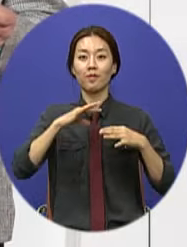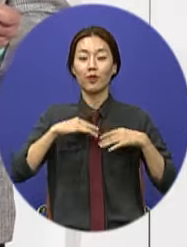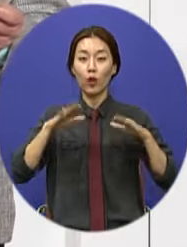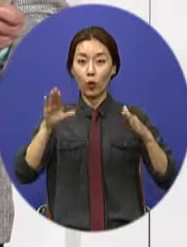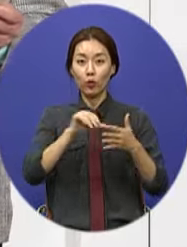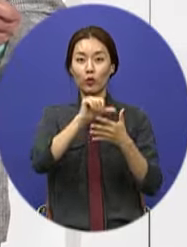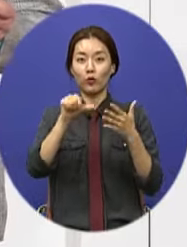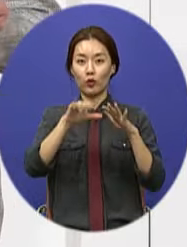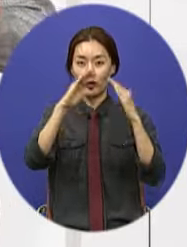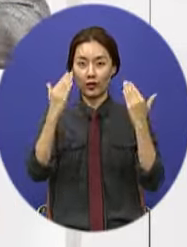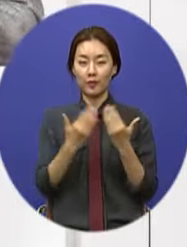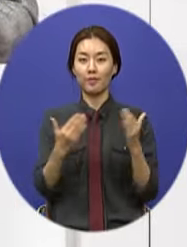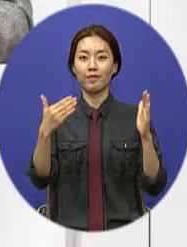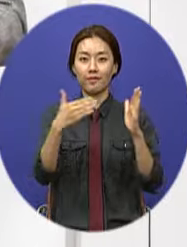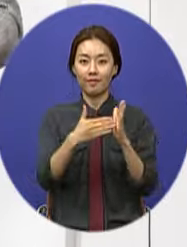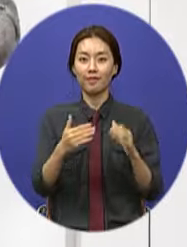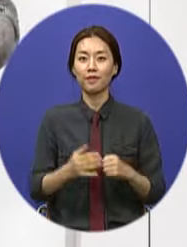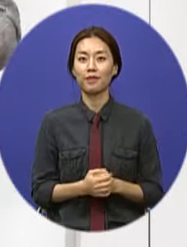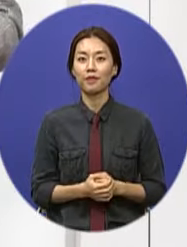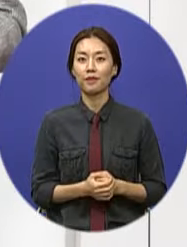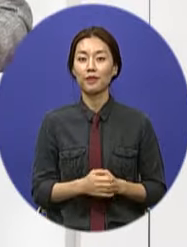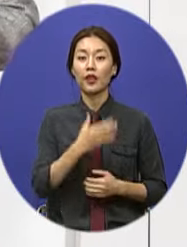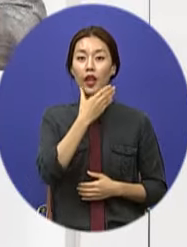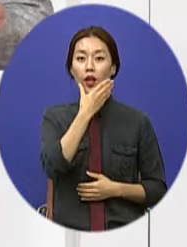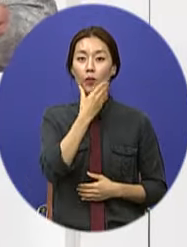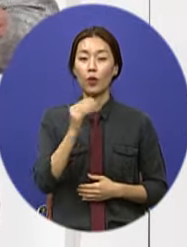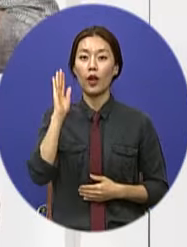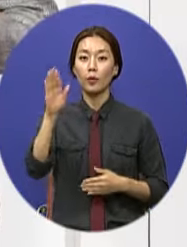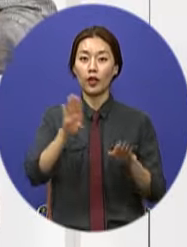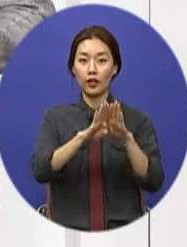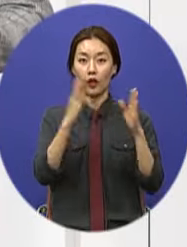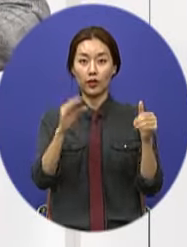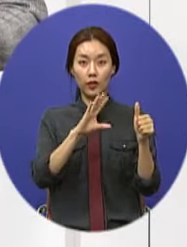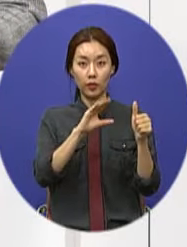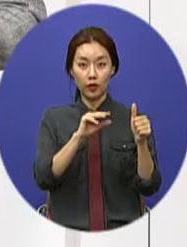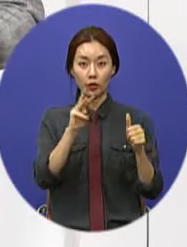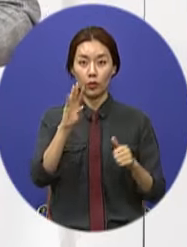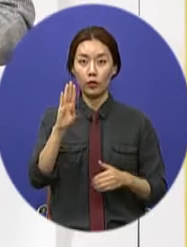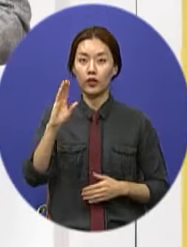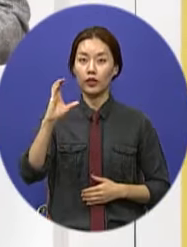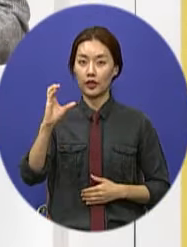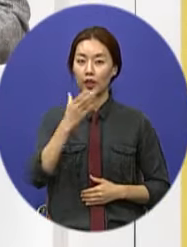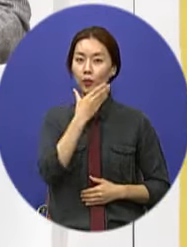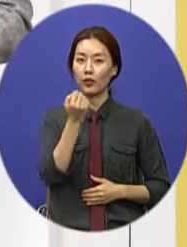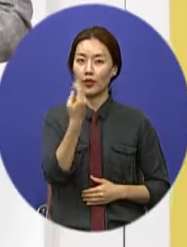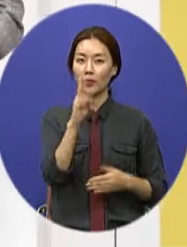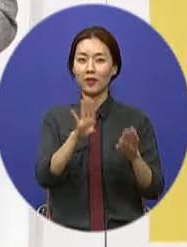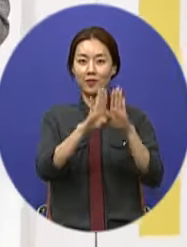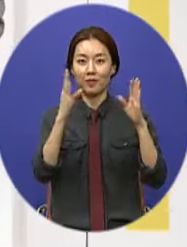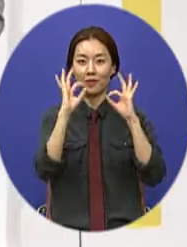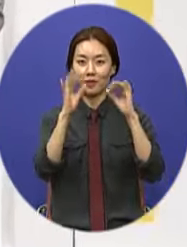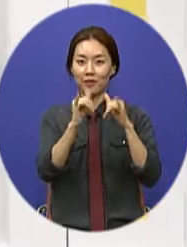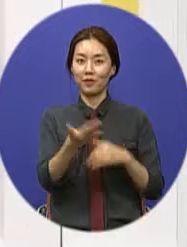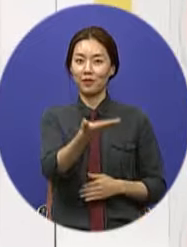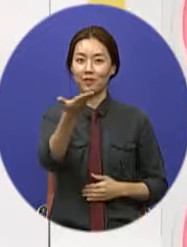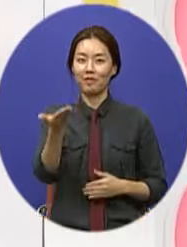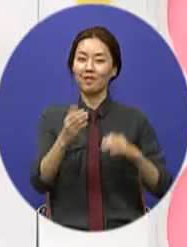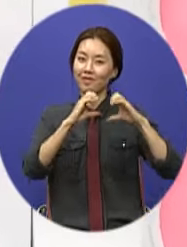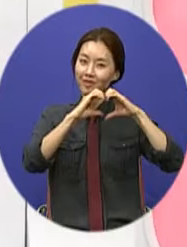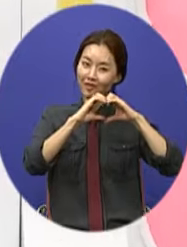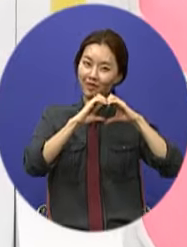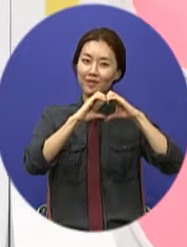순서는 여기까지입니다. 네. 네. 행복한 미래를 여는 방송 WBC 복지TV가 열어가겠습니다. 시청자 여러분